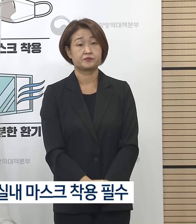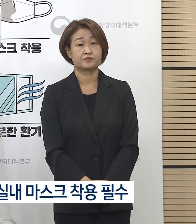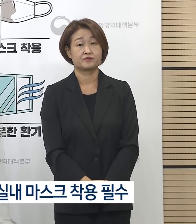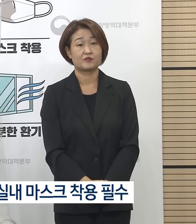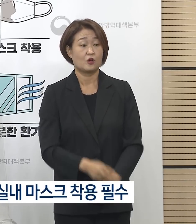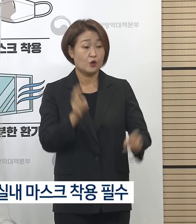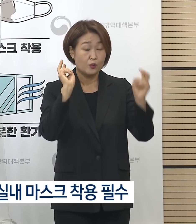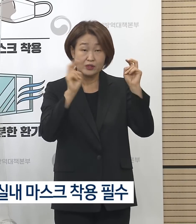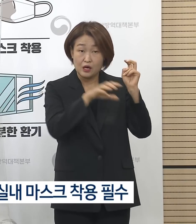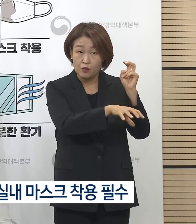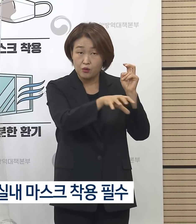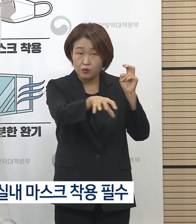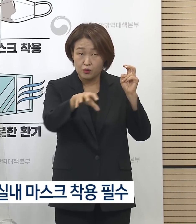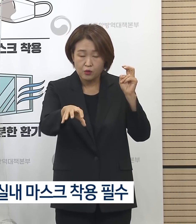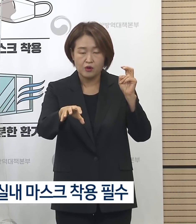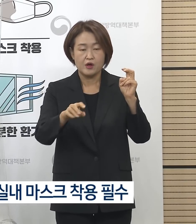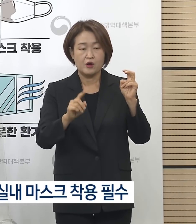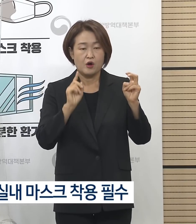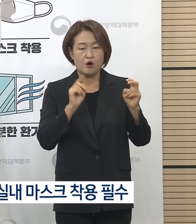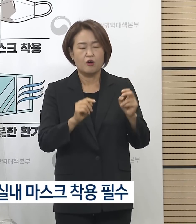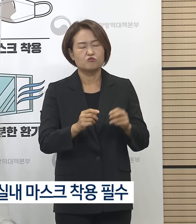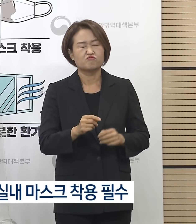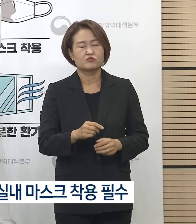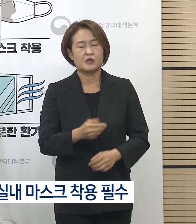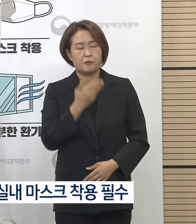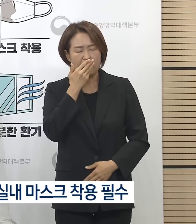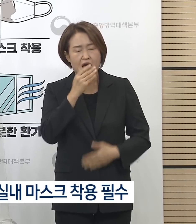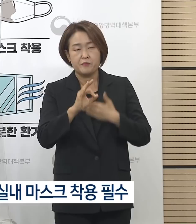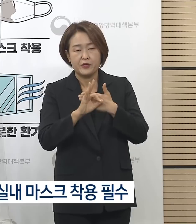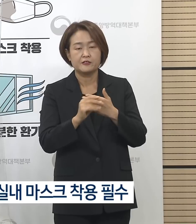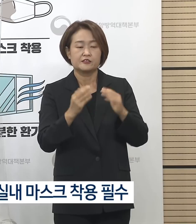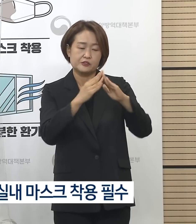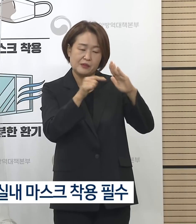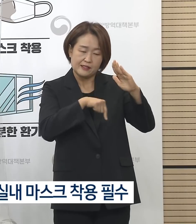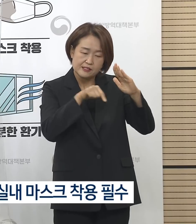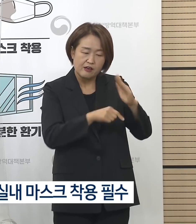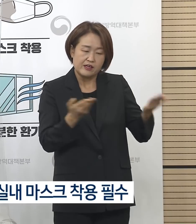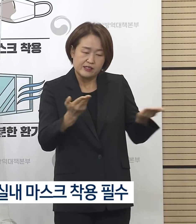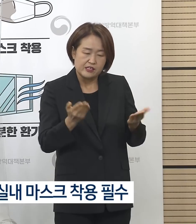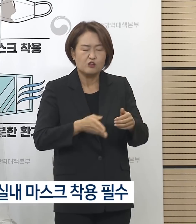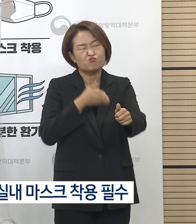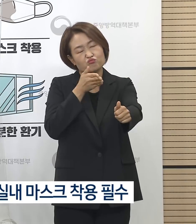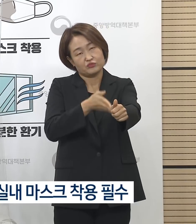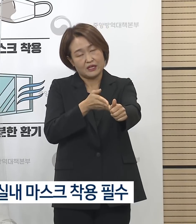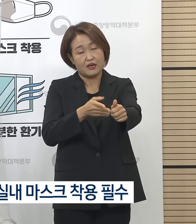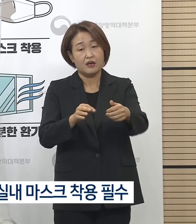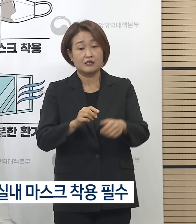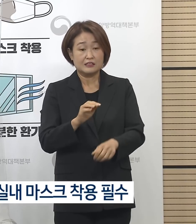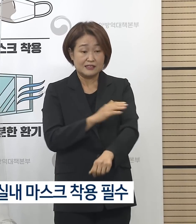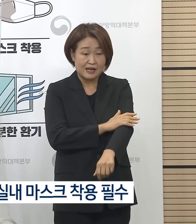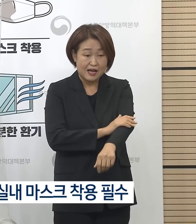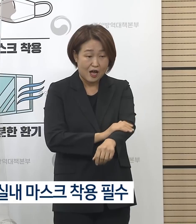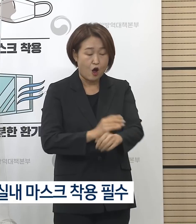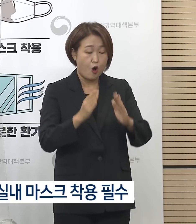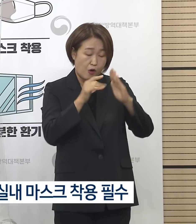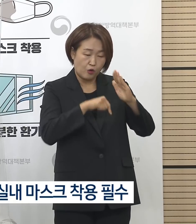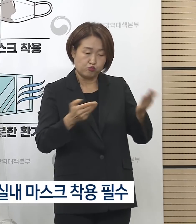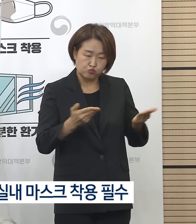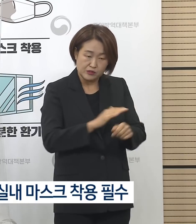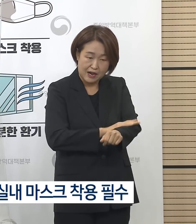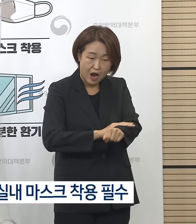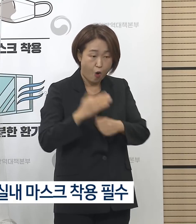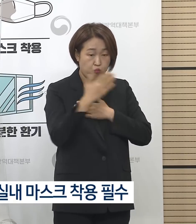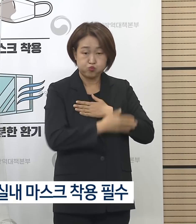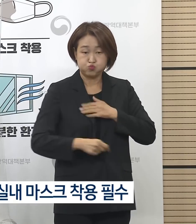각 사업장에서도 재택근무를 적극 활용하여 안전하게 업무에 복귀할 수 있도록 유의해 주시기를 부탁을